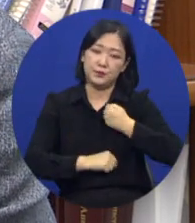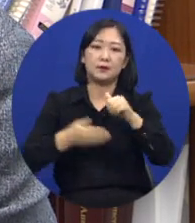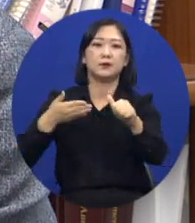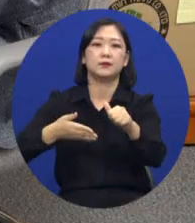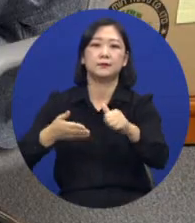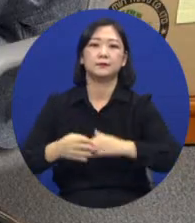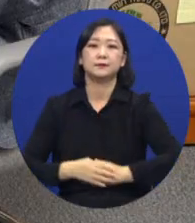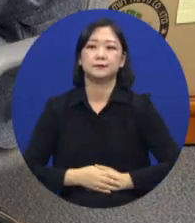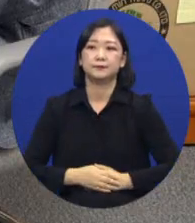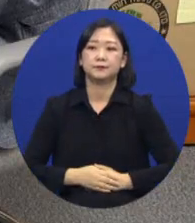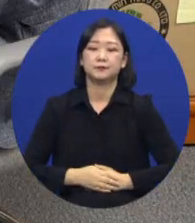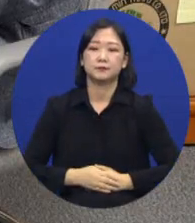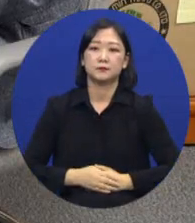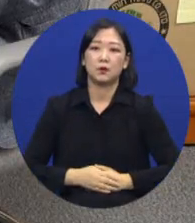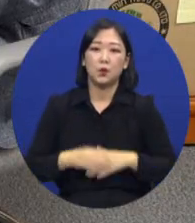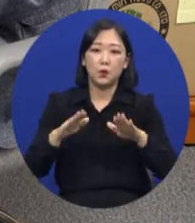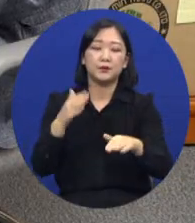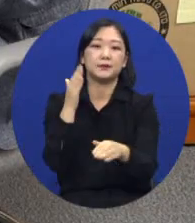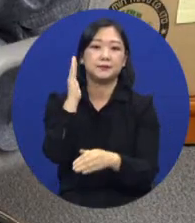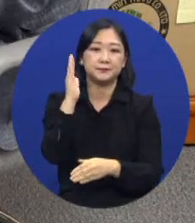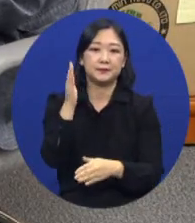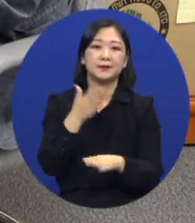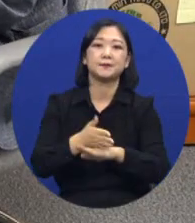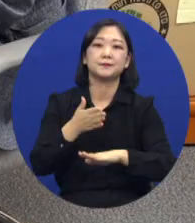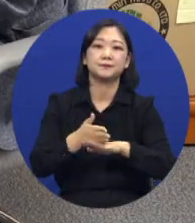같습니다. 교수님 오늘 말씀 고맙습니다.